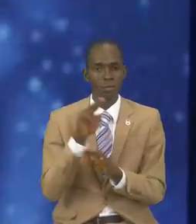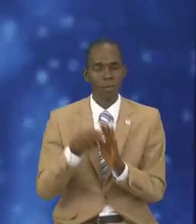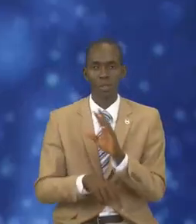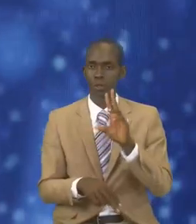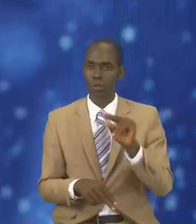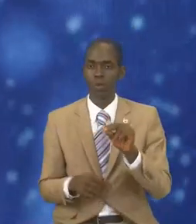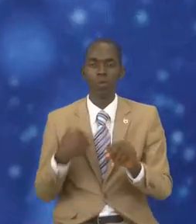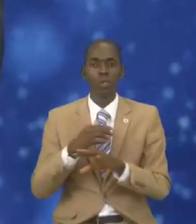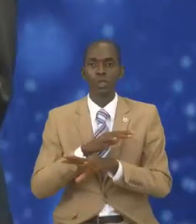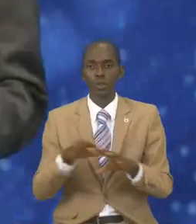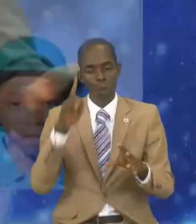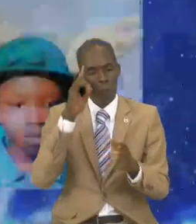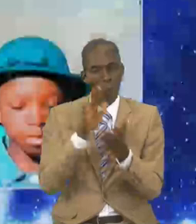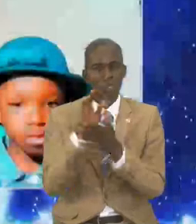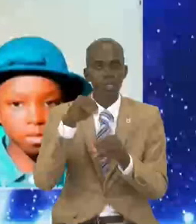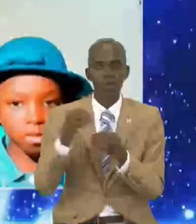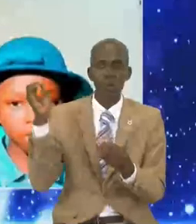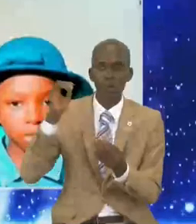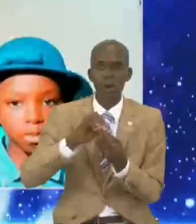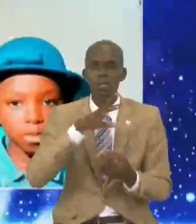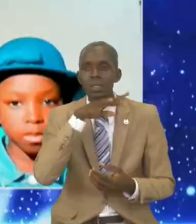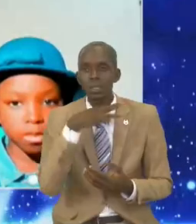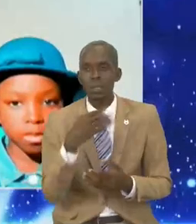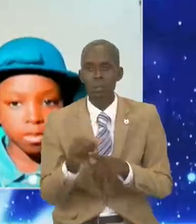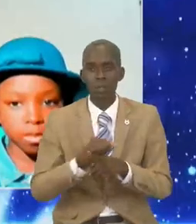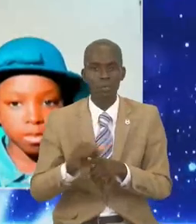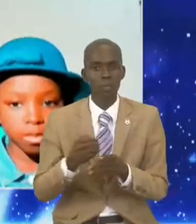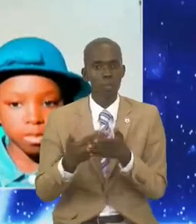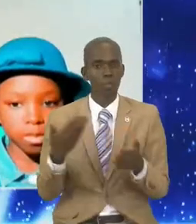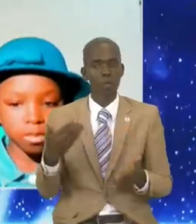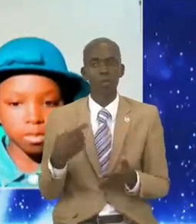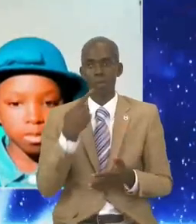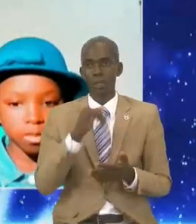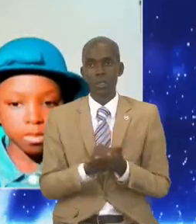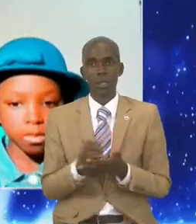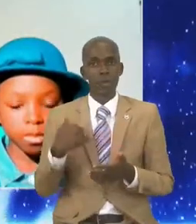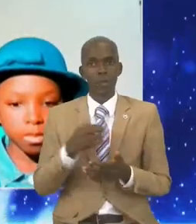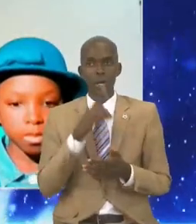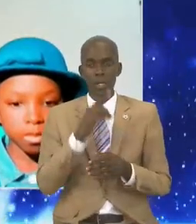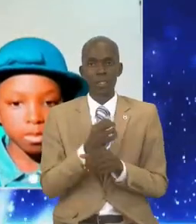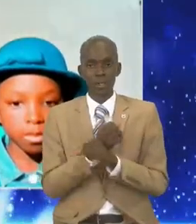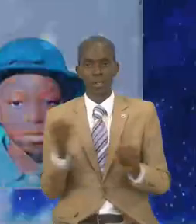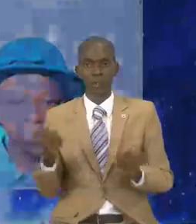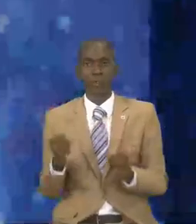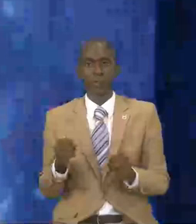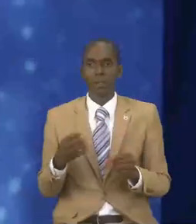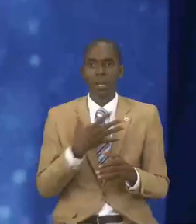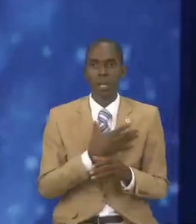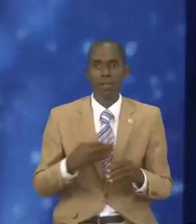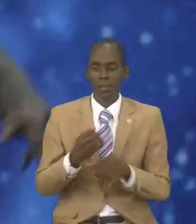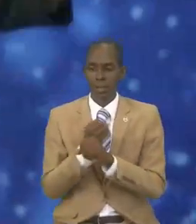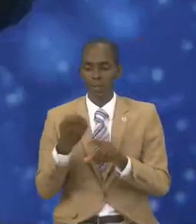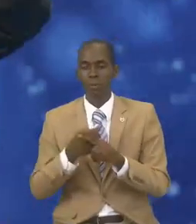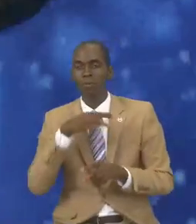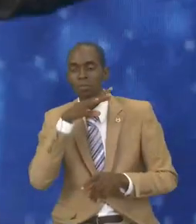Nous ne croyons pas pour avoir plus de corruption. Avant de dire que tu es sauvé, tu étais dans le péché, l'iniquité, la transgression,